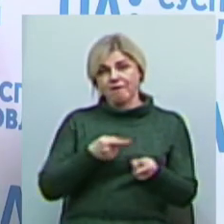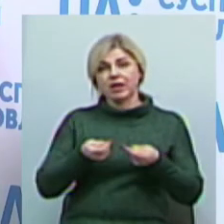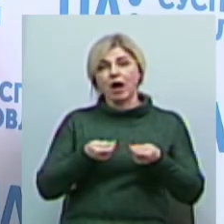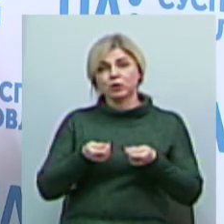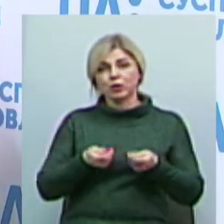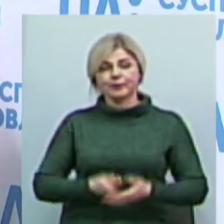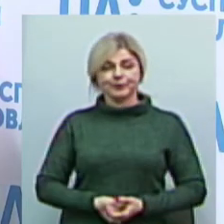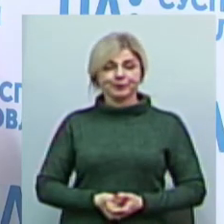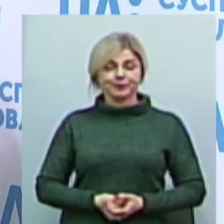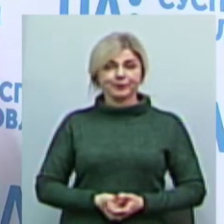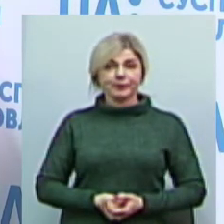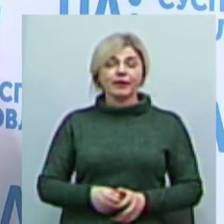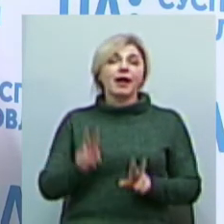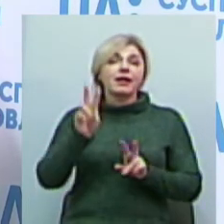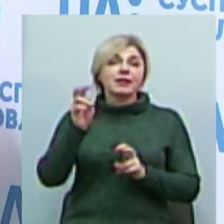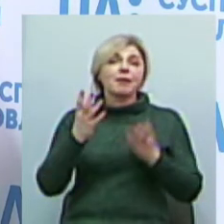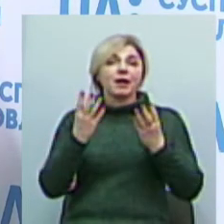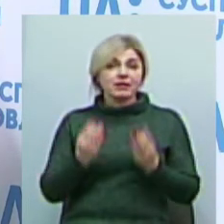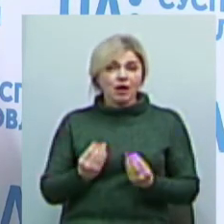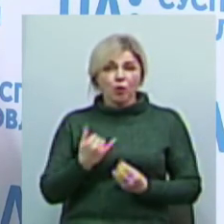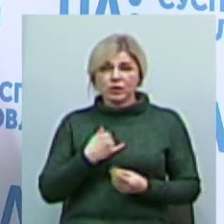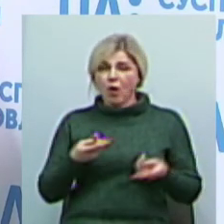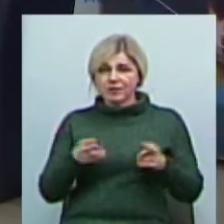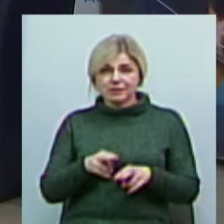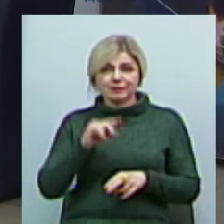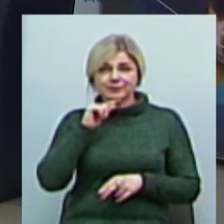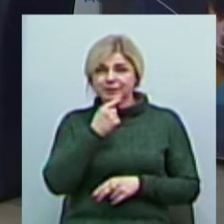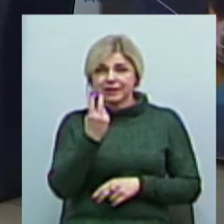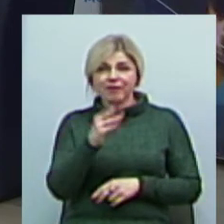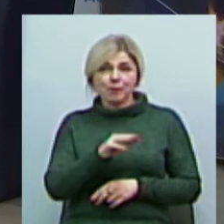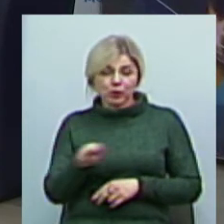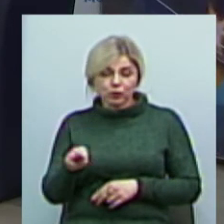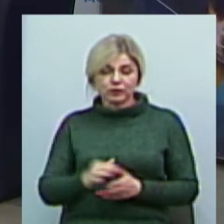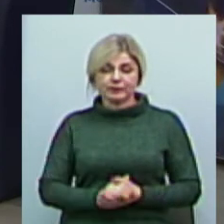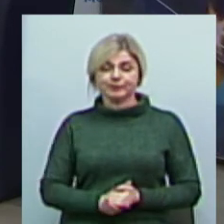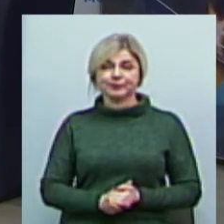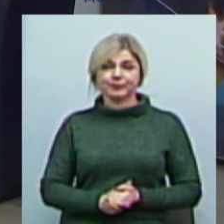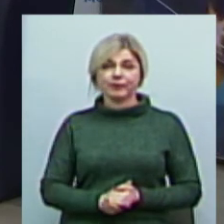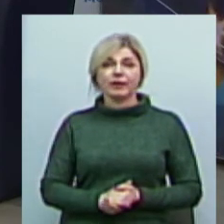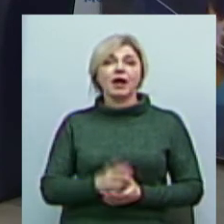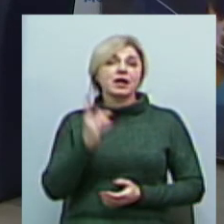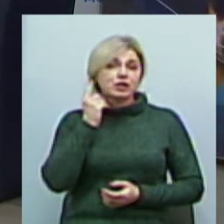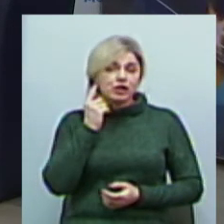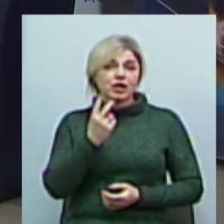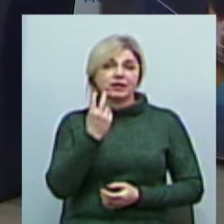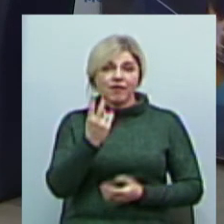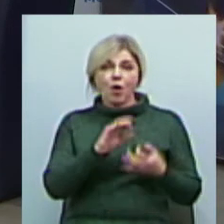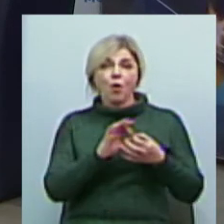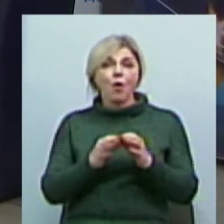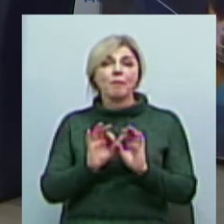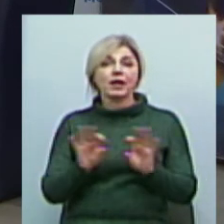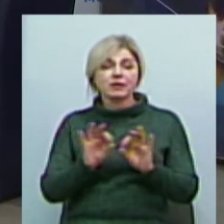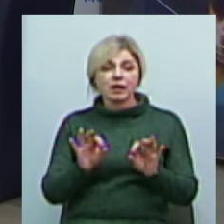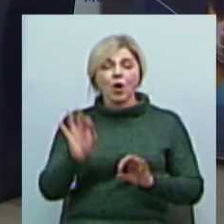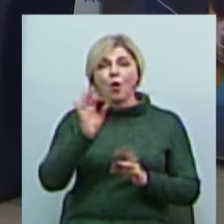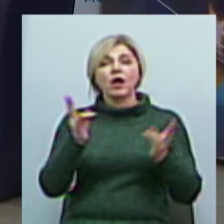Тема дня в прямому ефірі. У нас залишається буквально 2 хвилини. Михайле, прозвучало в 2 останніх коментарях і